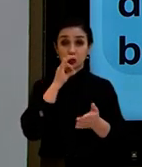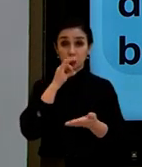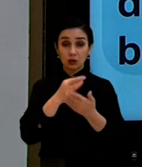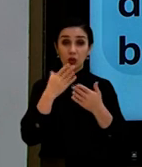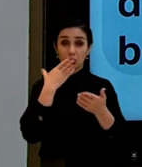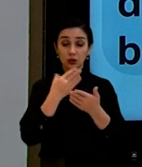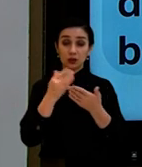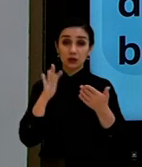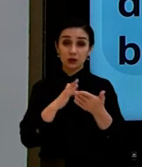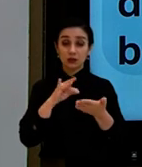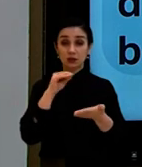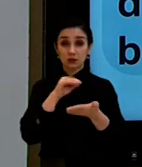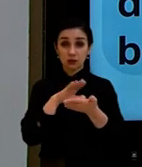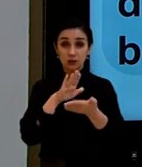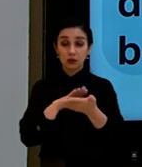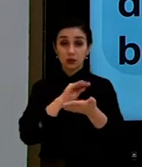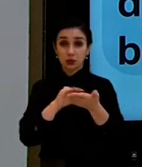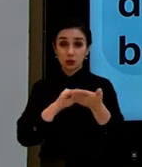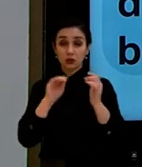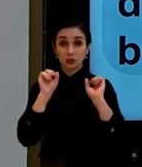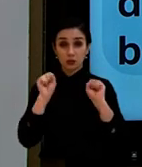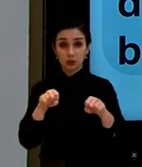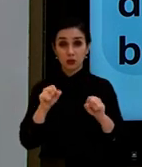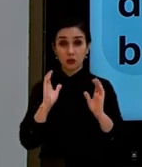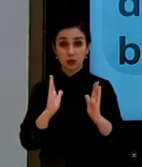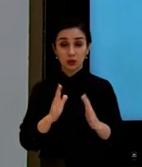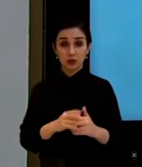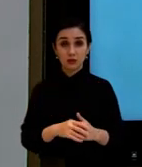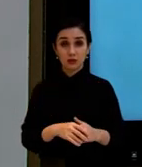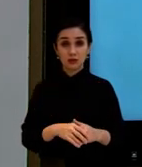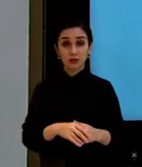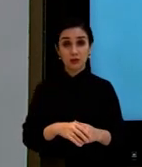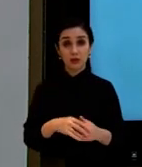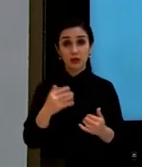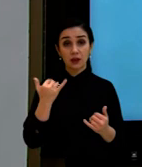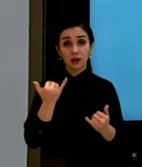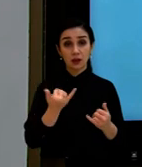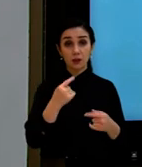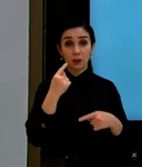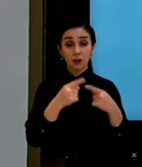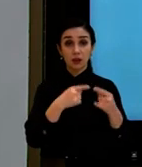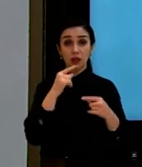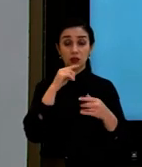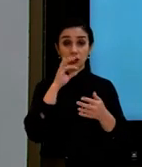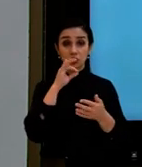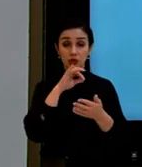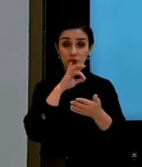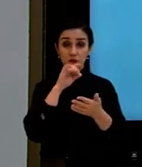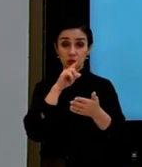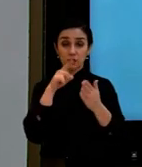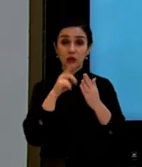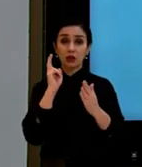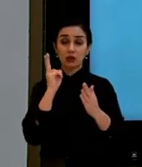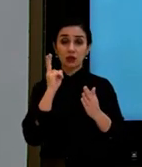javoblarni daftaringizda qayd etib o'tishingiz mumkin bo'ladi. Navbatdagi savollar. Kelajakda